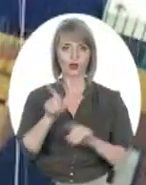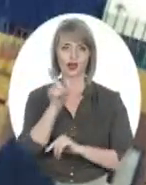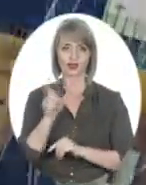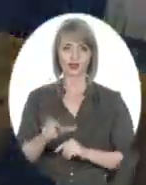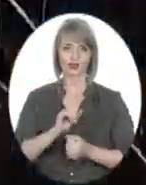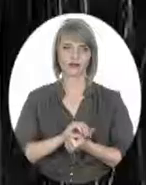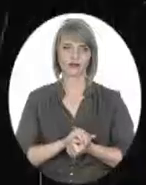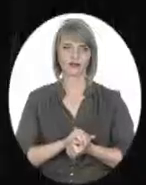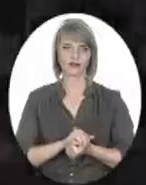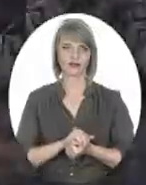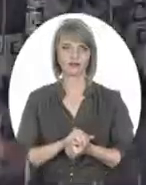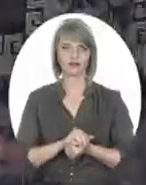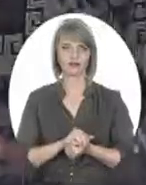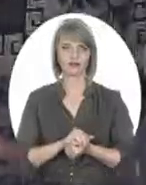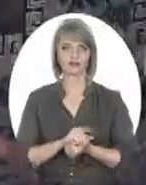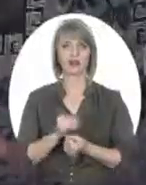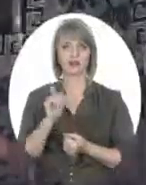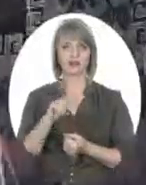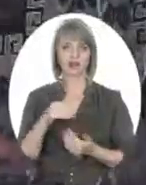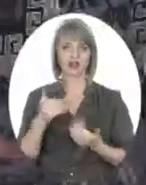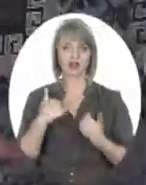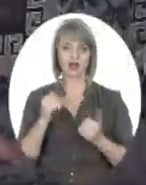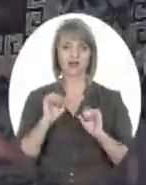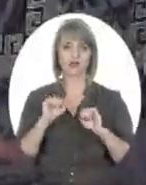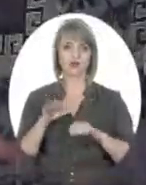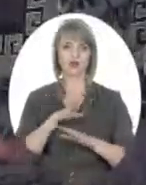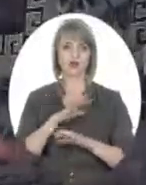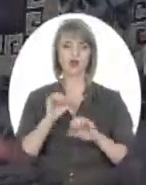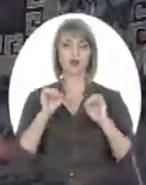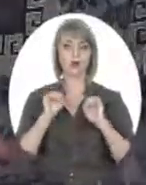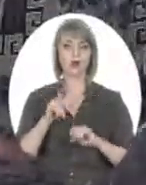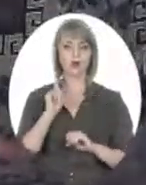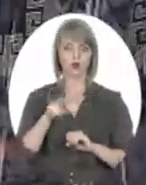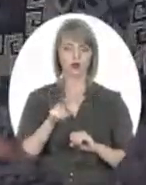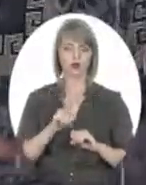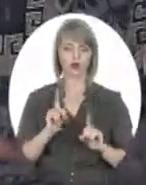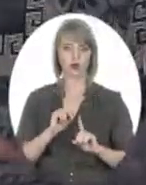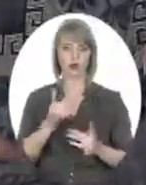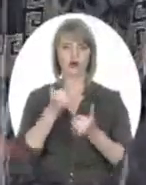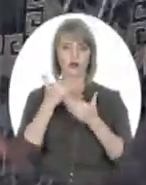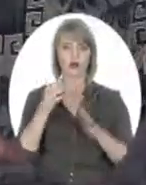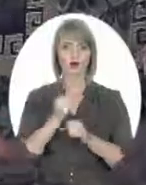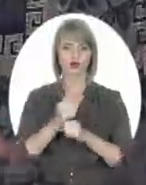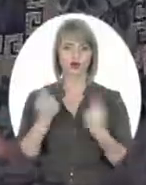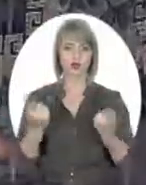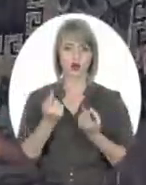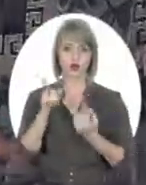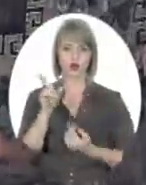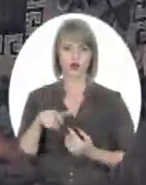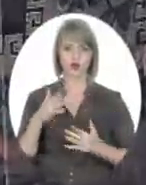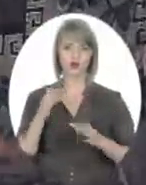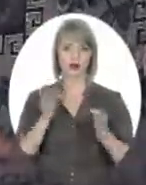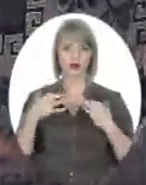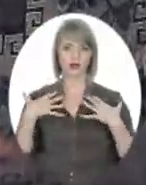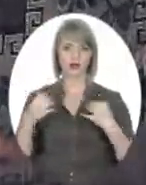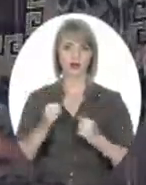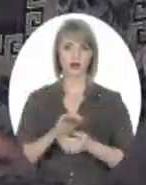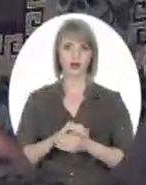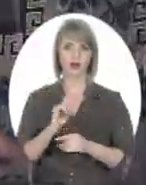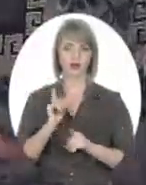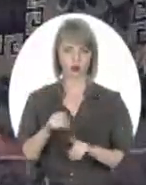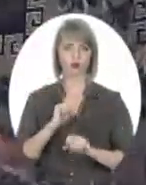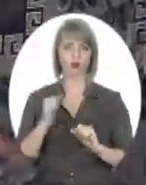человек. Даже я, может быть, могу то, что не может делать обычный человек, нормальный, здоровый,